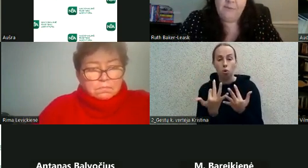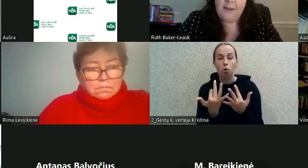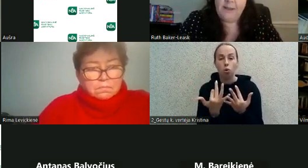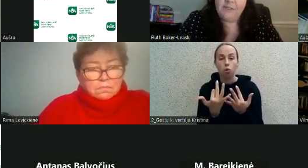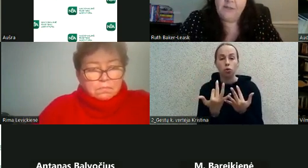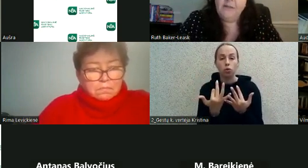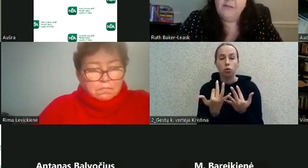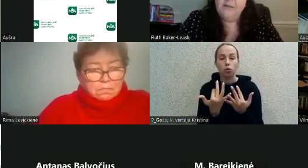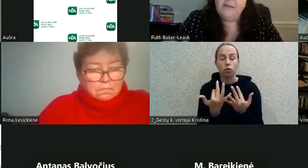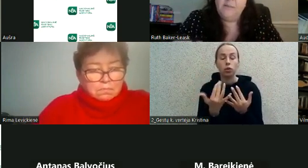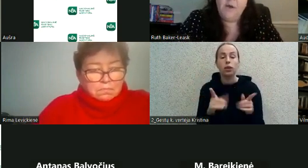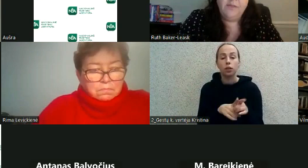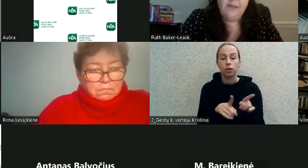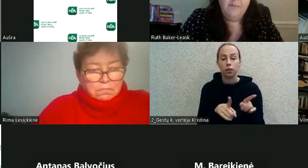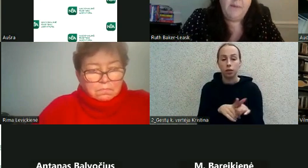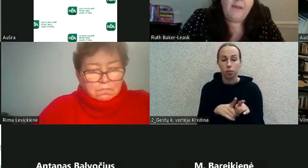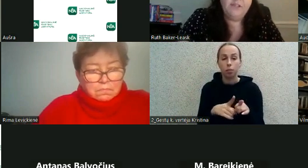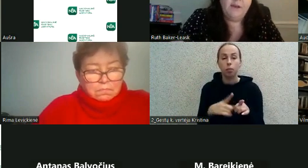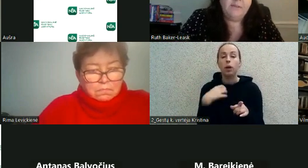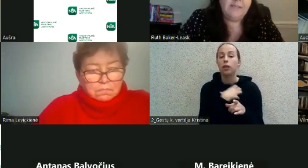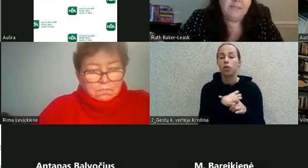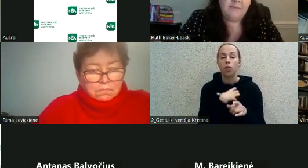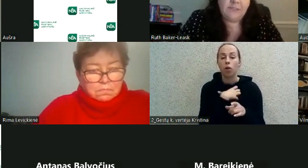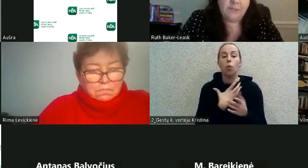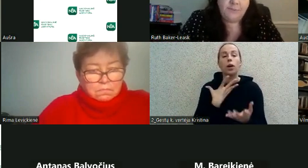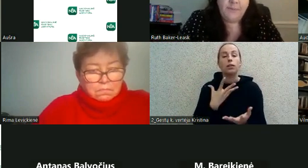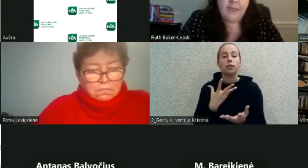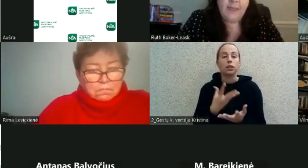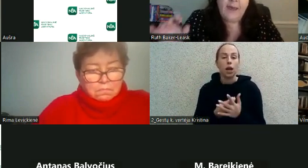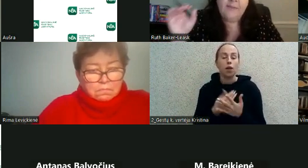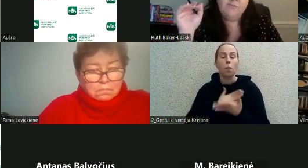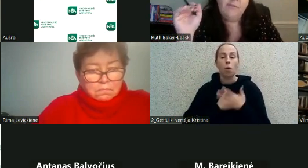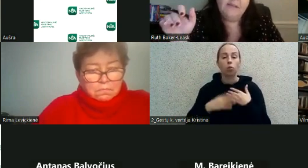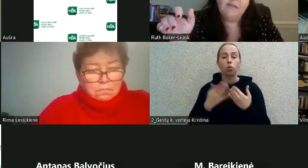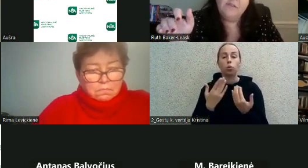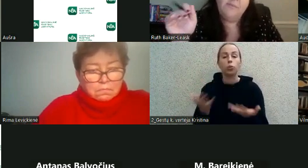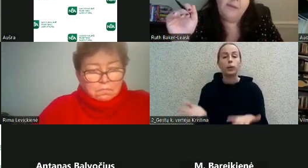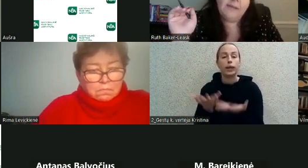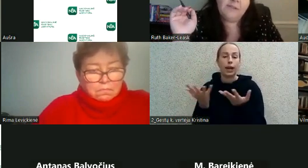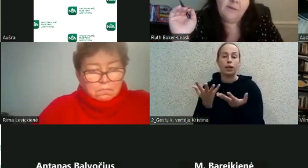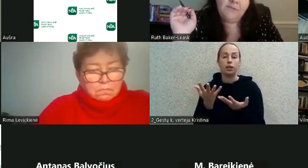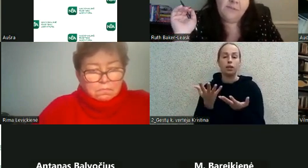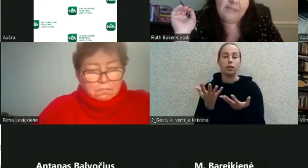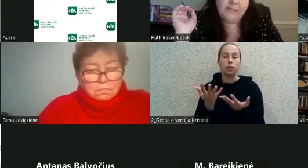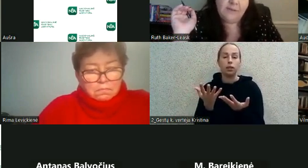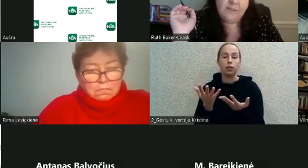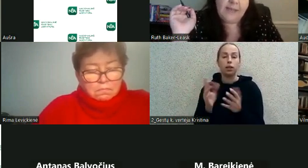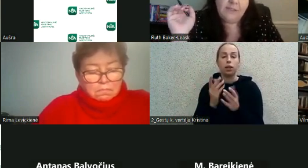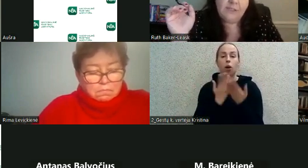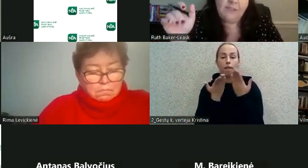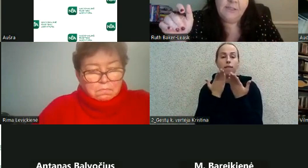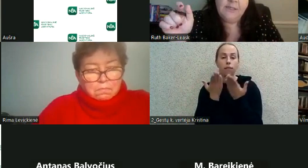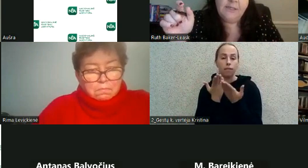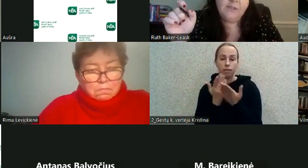svarbu, kad kai mes skatiname skaitimą savo malonumui, visą laiką galvojame ir mąstome individualiai.